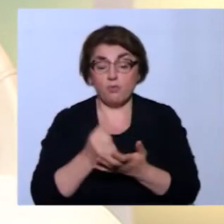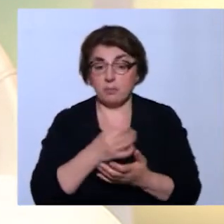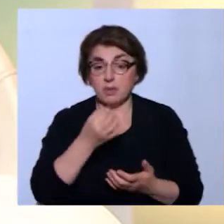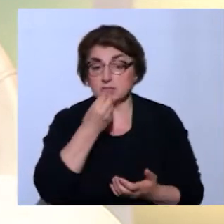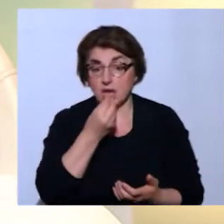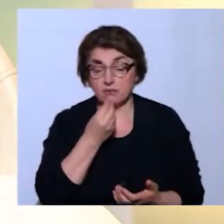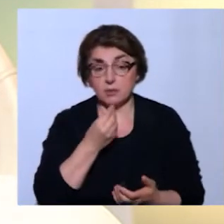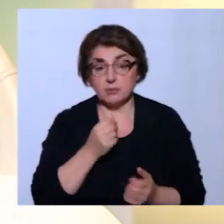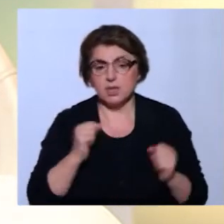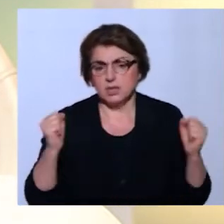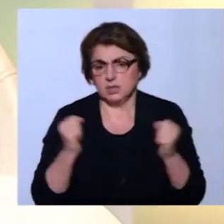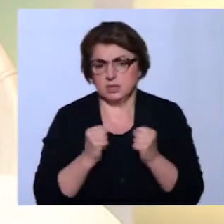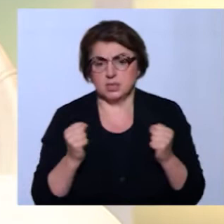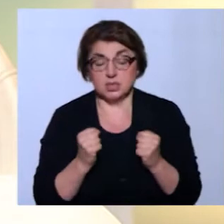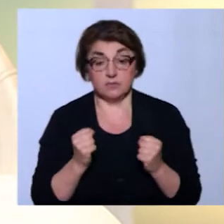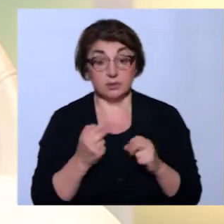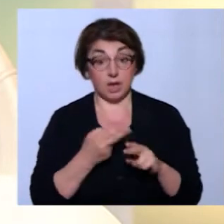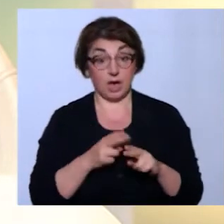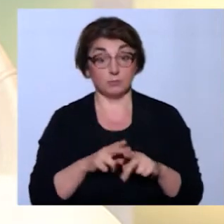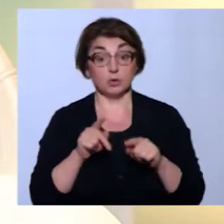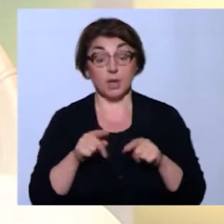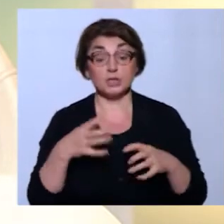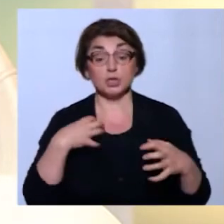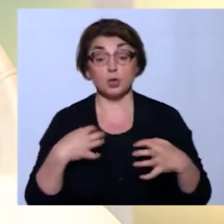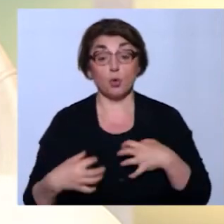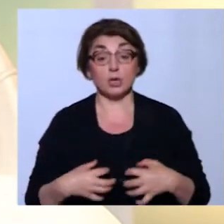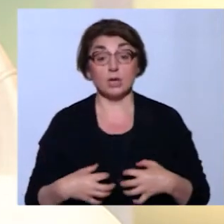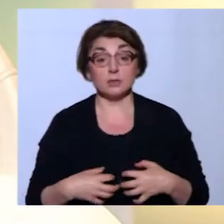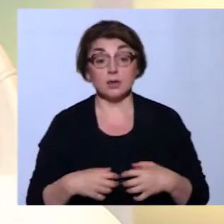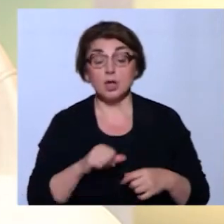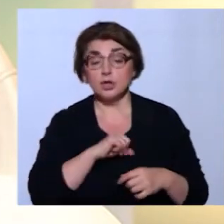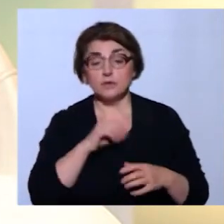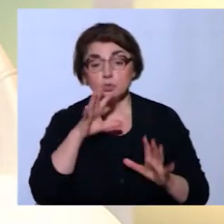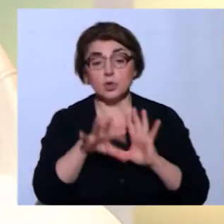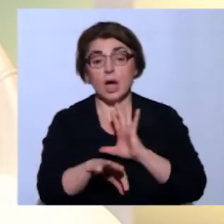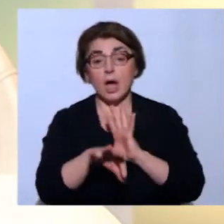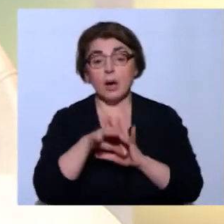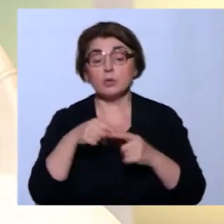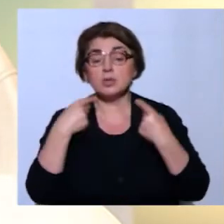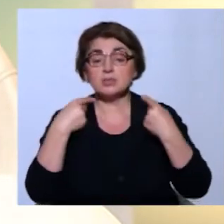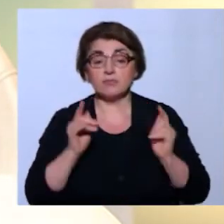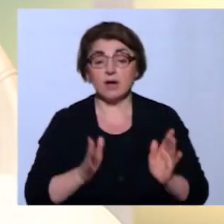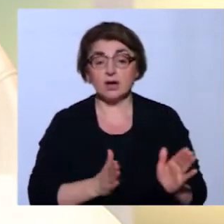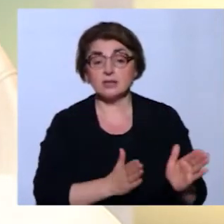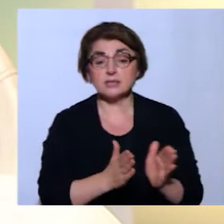საკვებს, სიცივი არის და ამიტომ ესეთი ორგანიზმები ირჩევენ სხვა გზას,